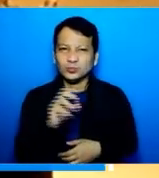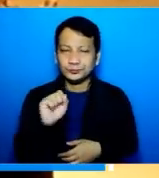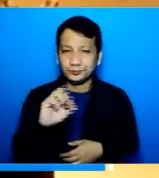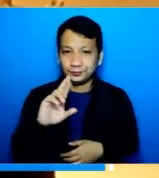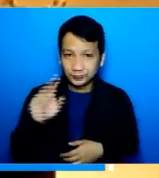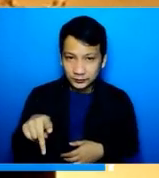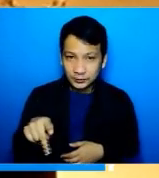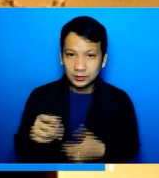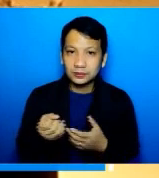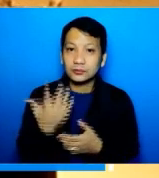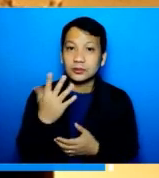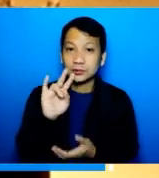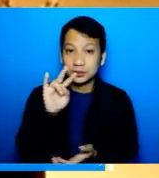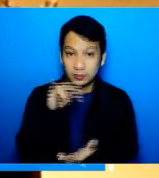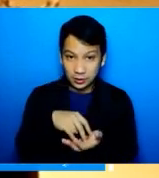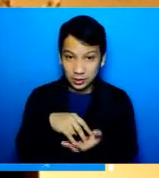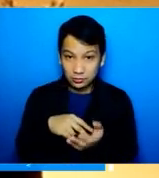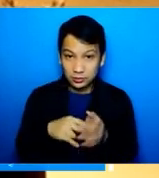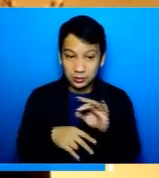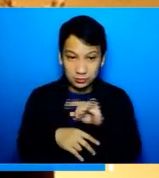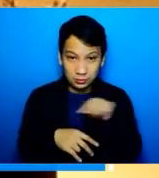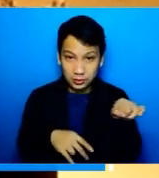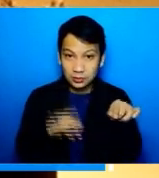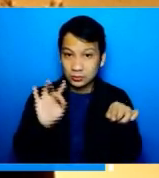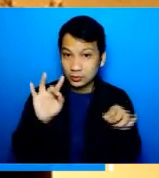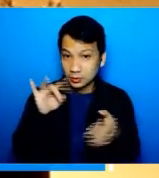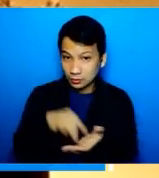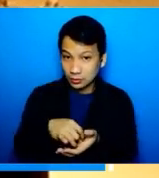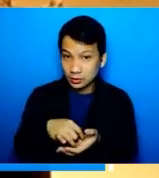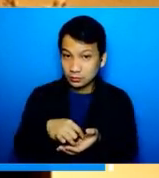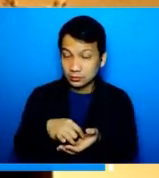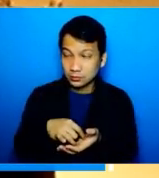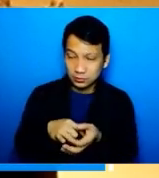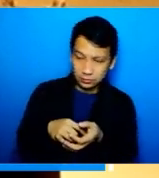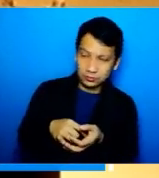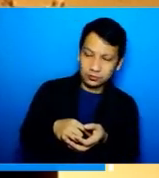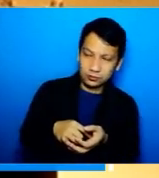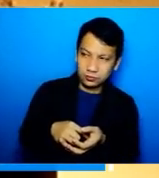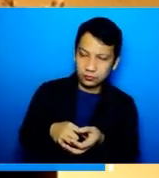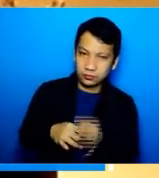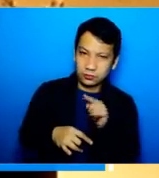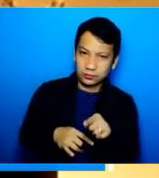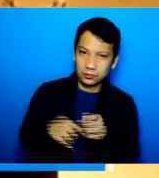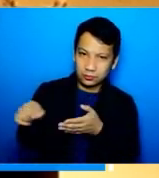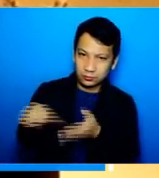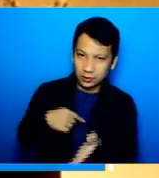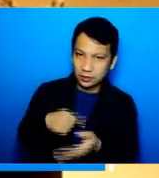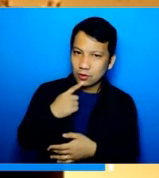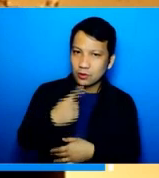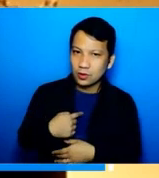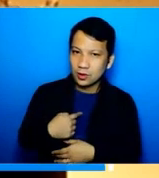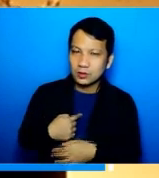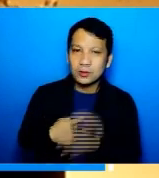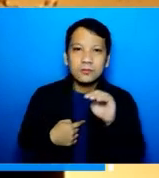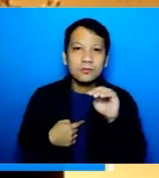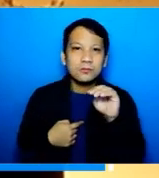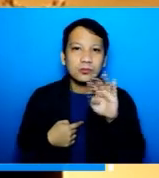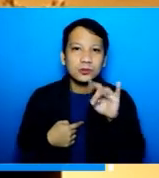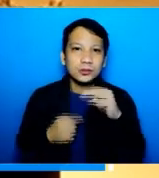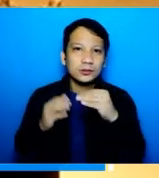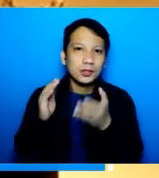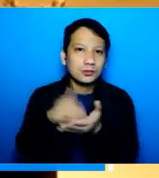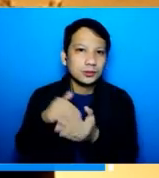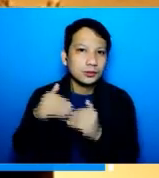parang 7,000 to 8,000 lang. Mm-hmm. Tapos yung binayaran ko po eh, 14,000 plus.